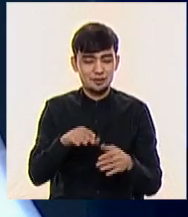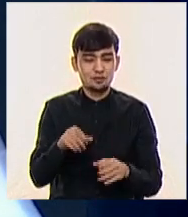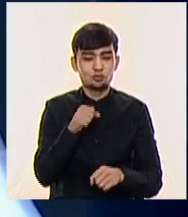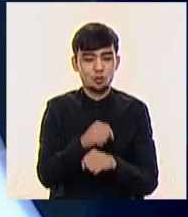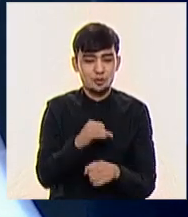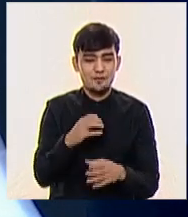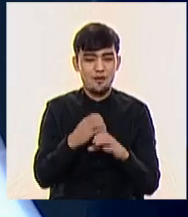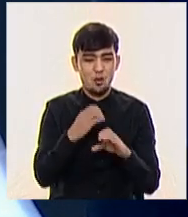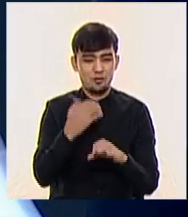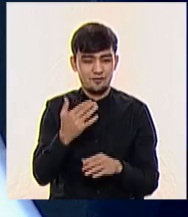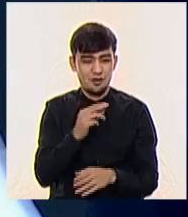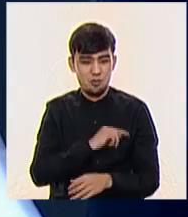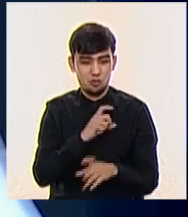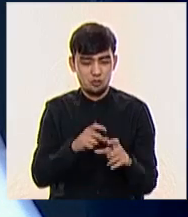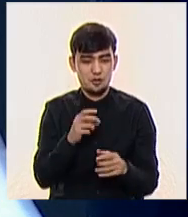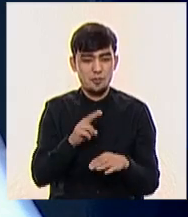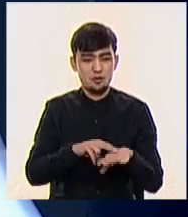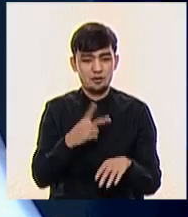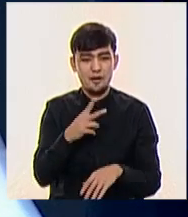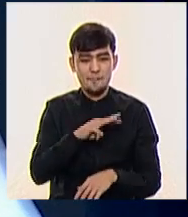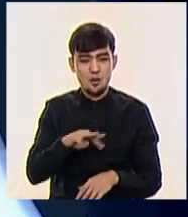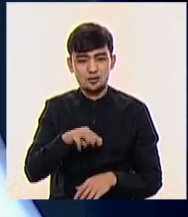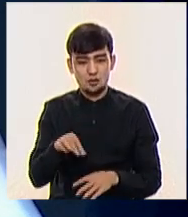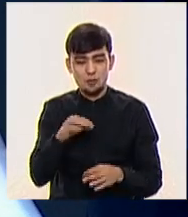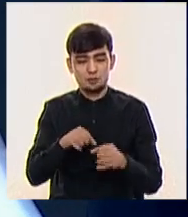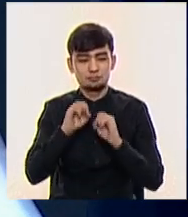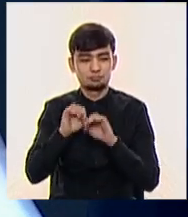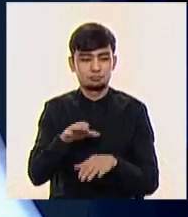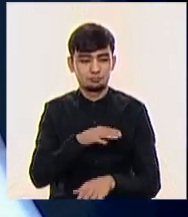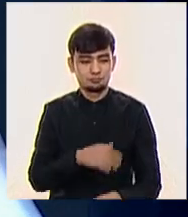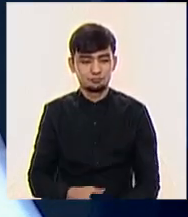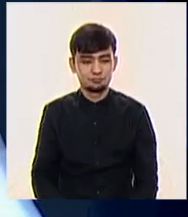қызметкерлері полицейлерге 2 миллион теңгеге жуық ақшаны қайтарып берген.